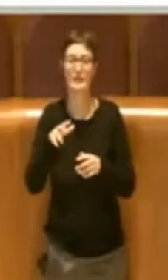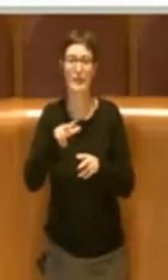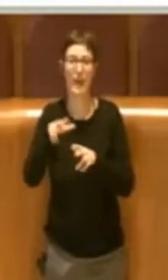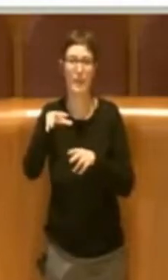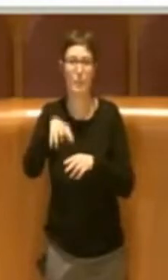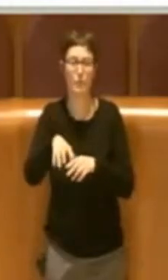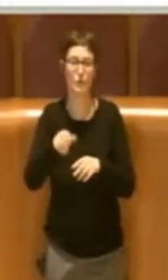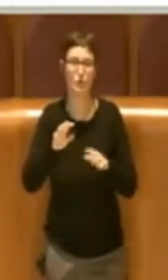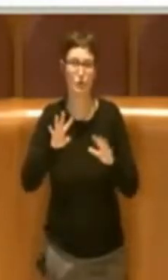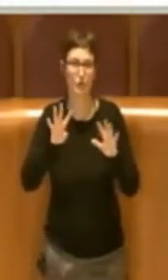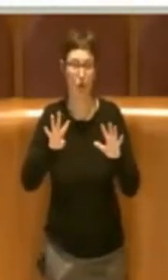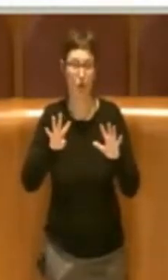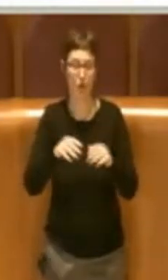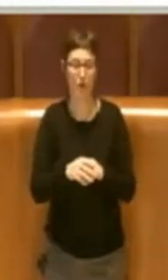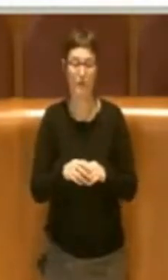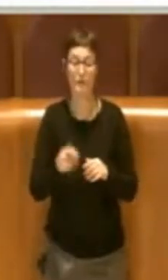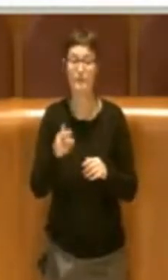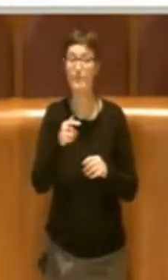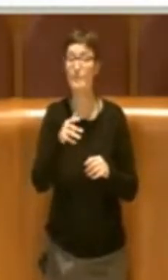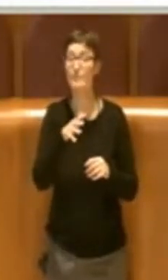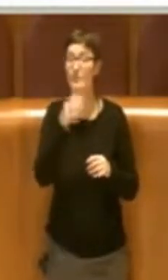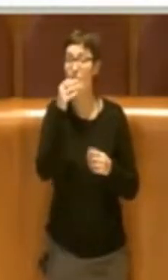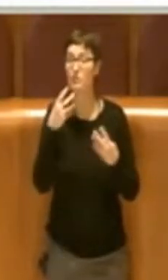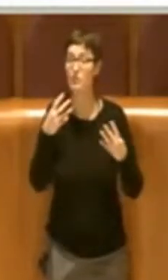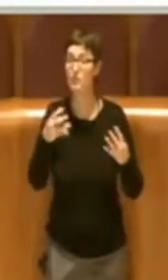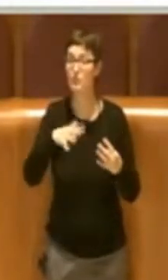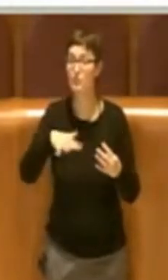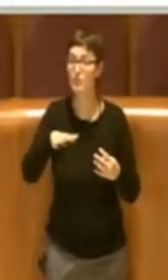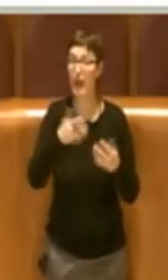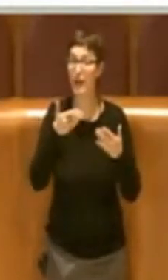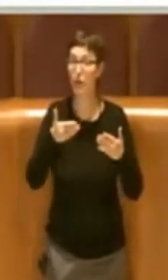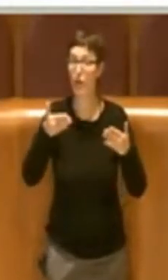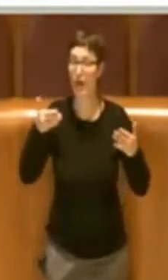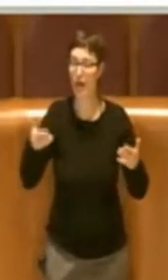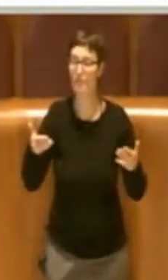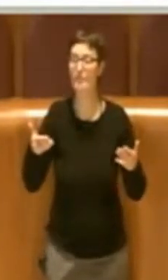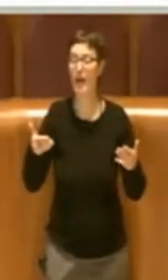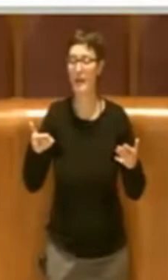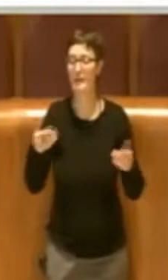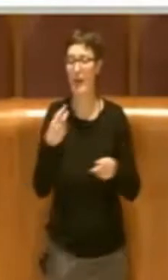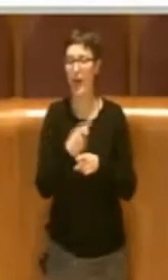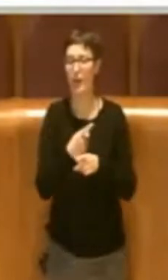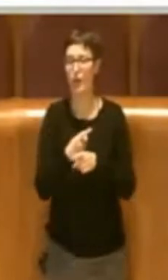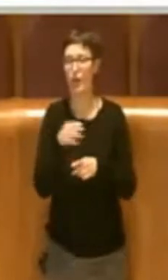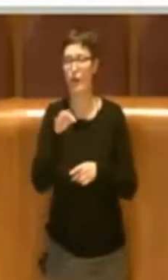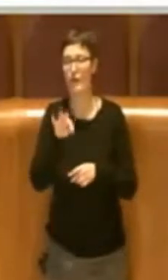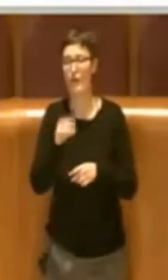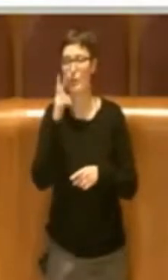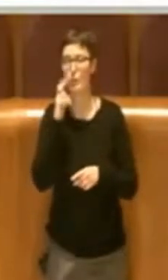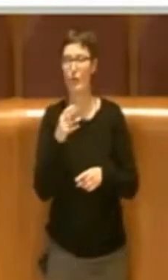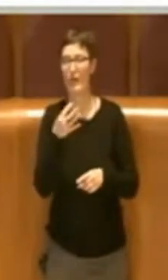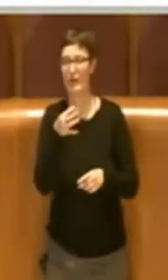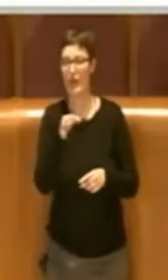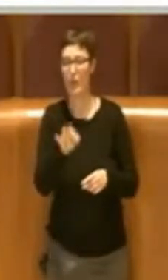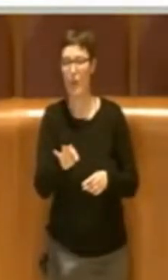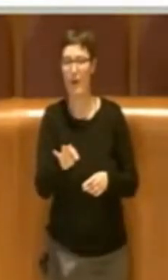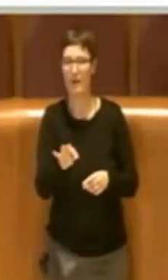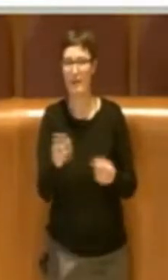stato purtroppo violato da quello che doveva essere un punto verde qualità, con una storia anche